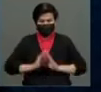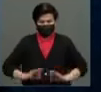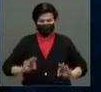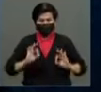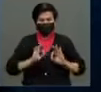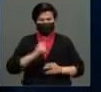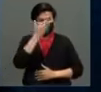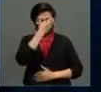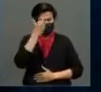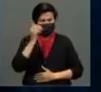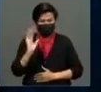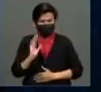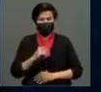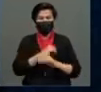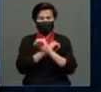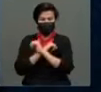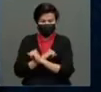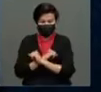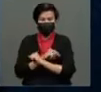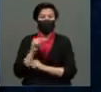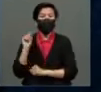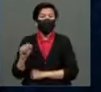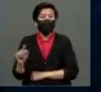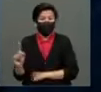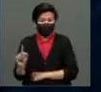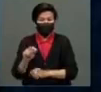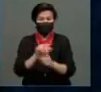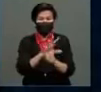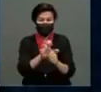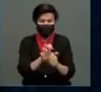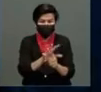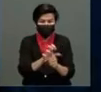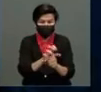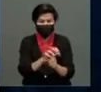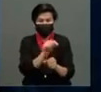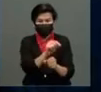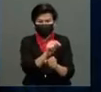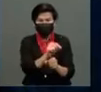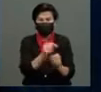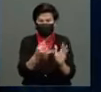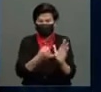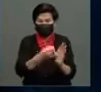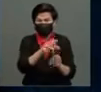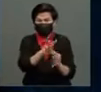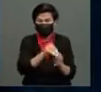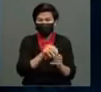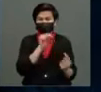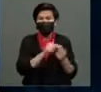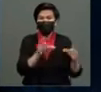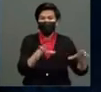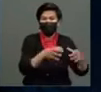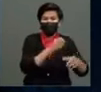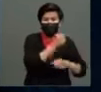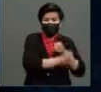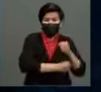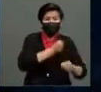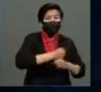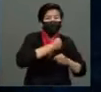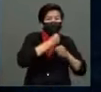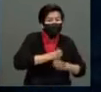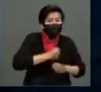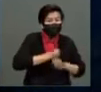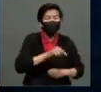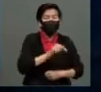ที่มีสุขภาพที่เป็นปัจจัยเสี่ยงทั้งหลายนะครับโดยเฉพาะ2กลุ่มแรกที่บอกว่าเป็นผู้สูงอายุกับผู้ที่มีกลุ่มเสี่ยง